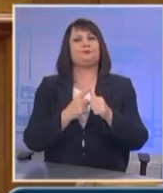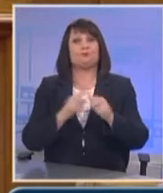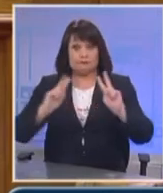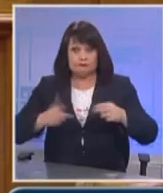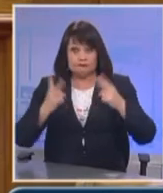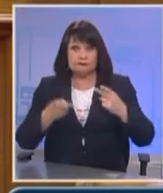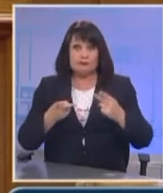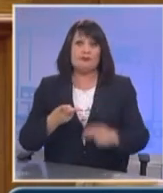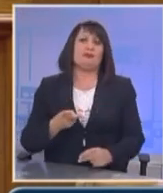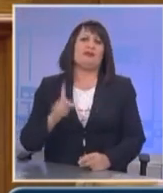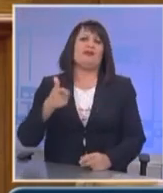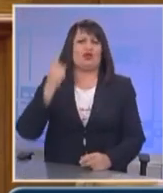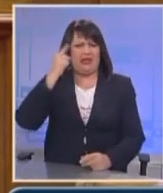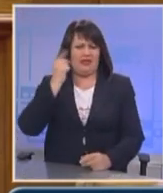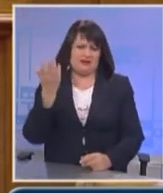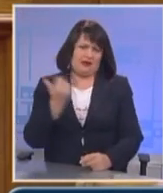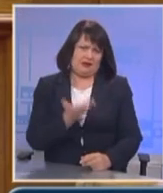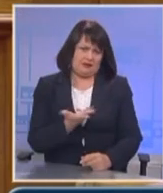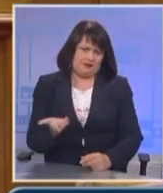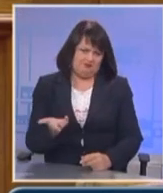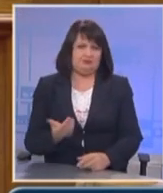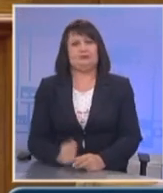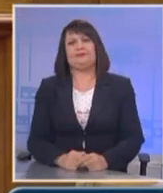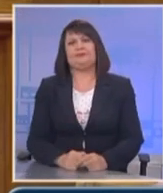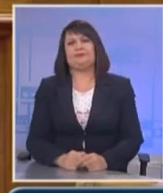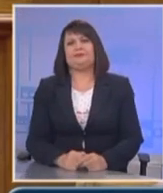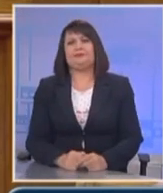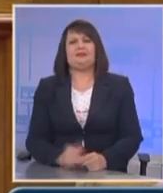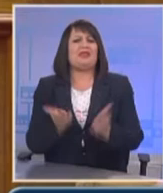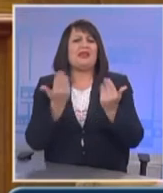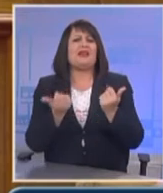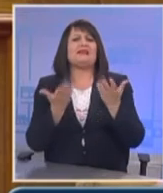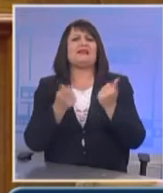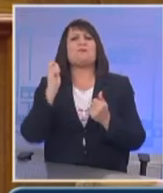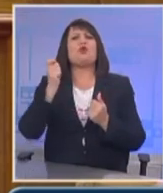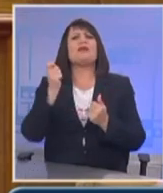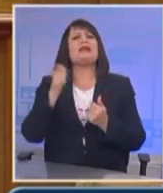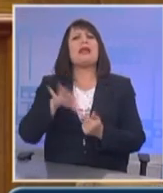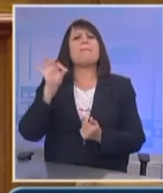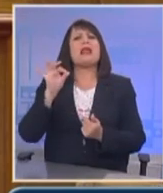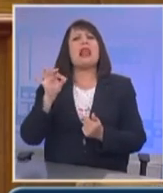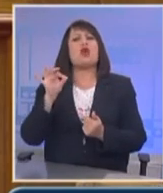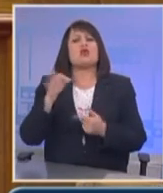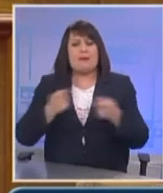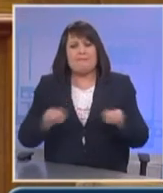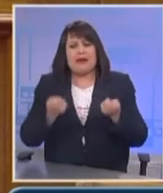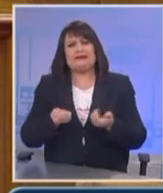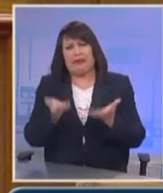Αποκαλύφθηκε η φτώχεια ιδεών και η γύμνια σε πολιτικές επιλογές και